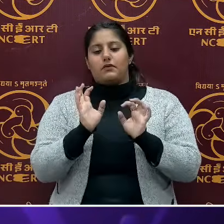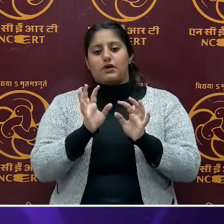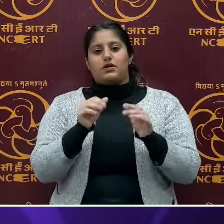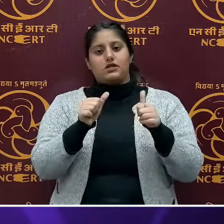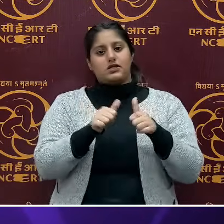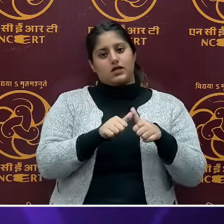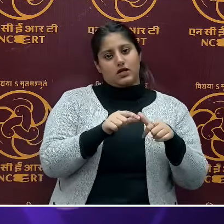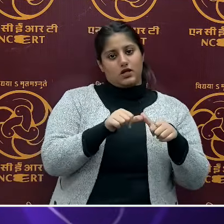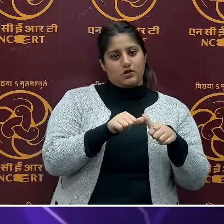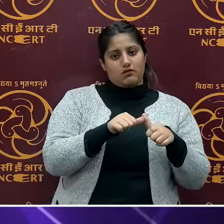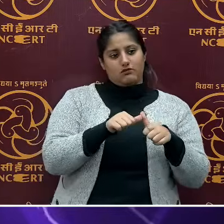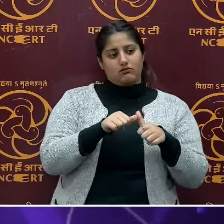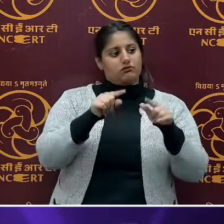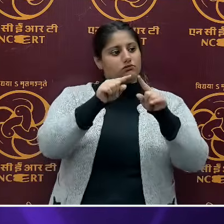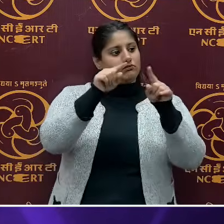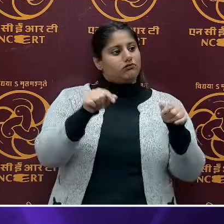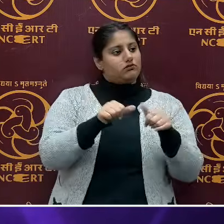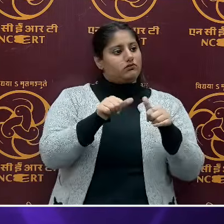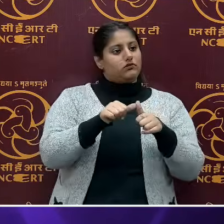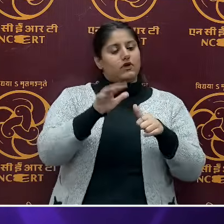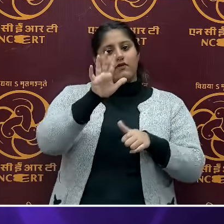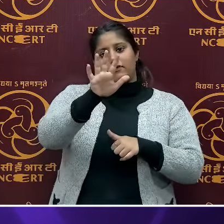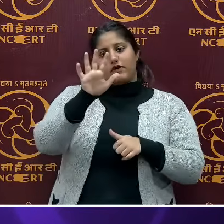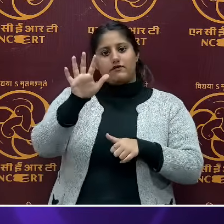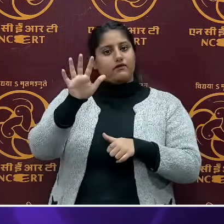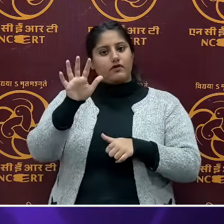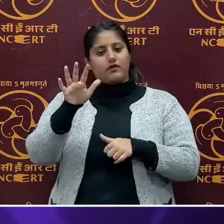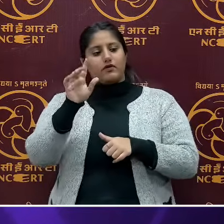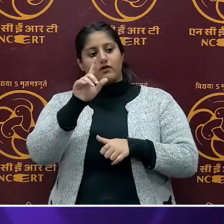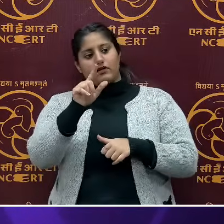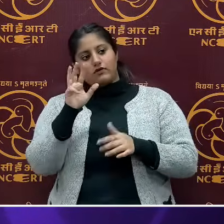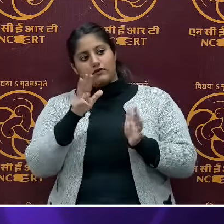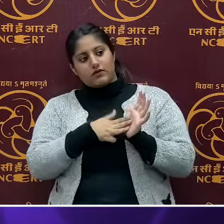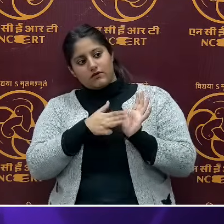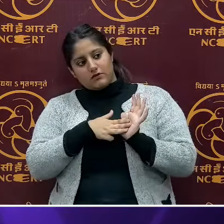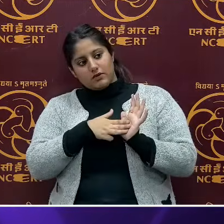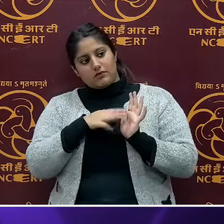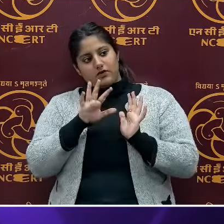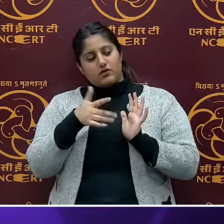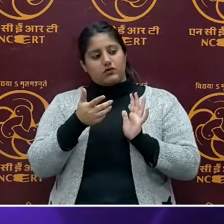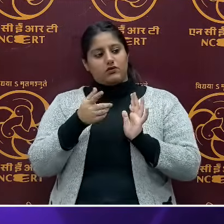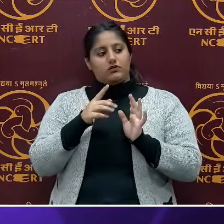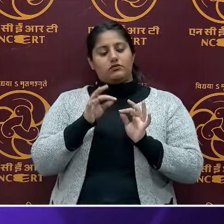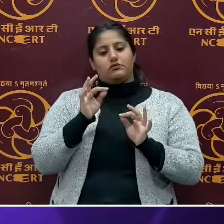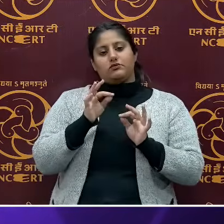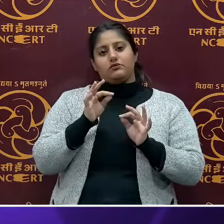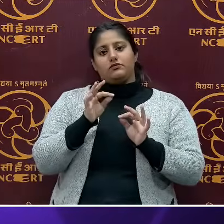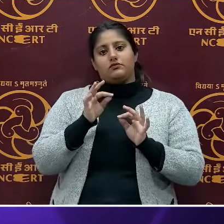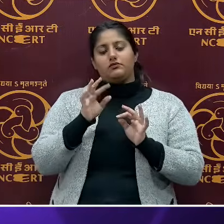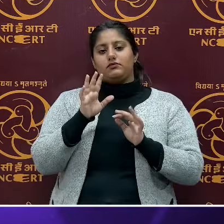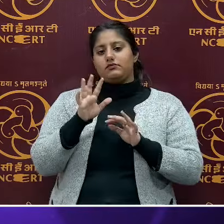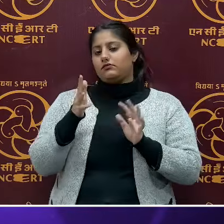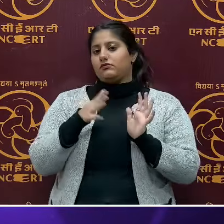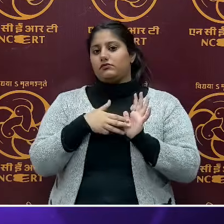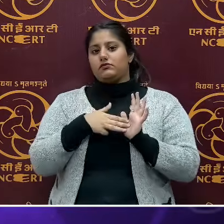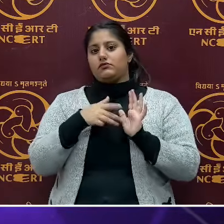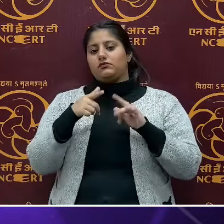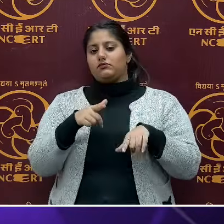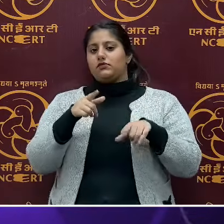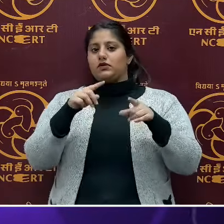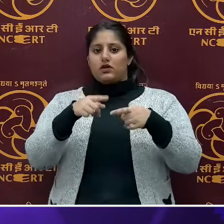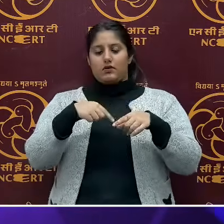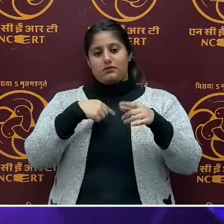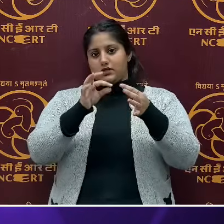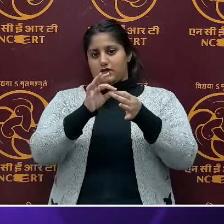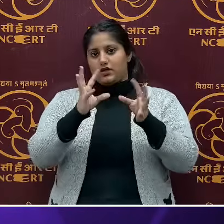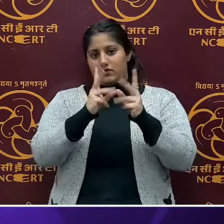A where width is 5 mm, height is 15 mm. Yeah. So, we can easily calculate the ratio because the units are same. है